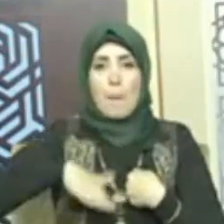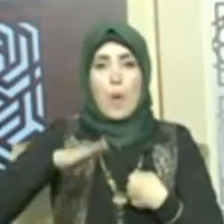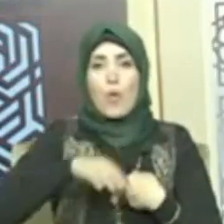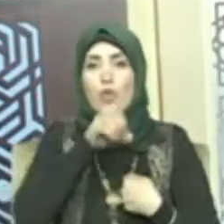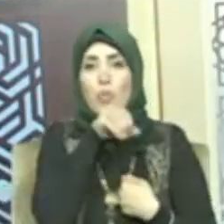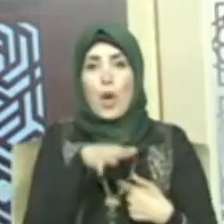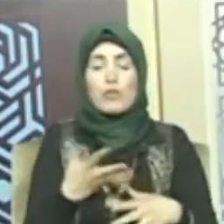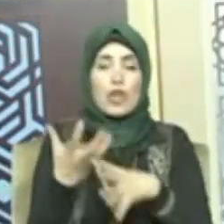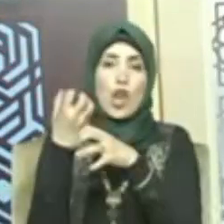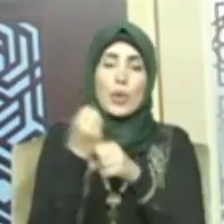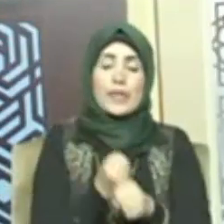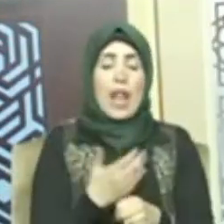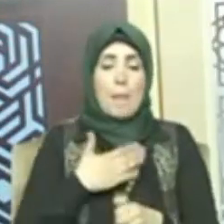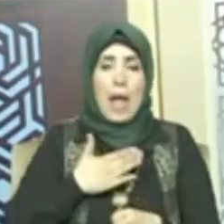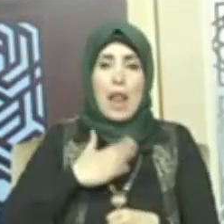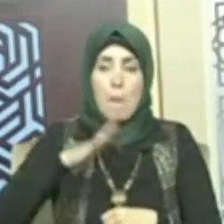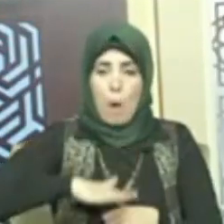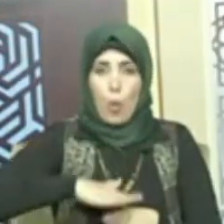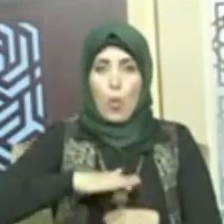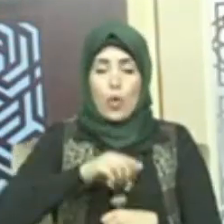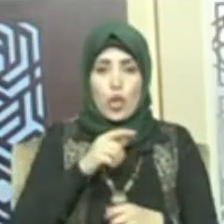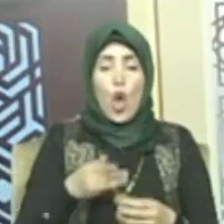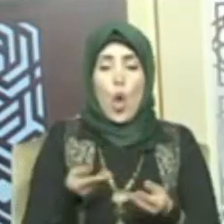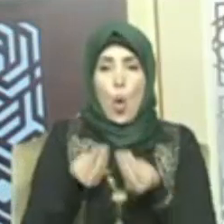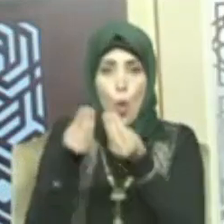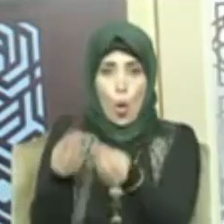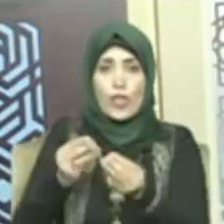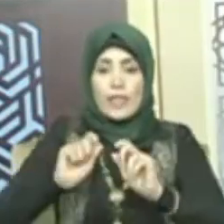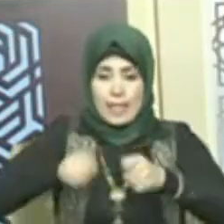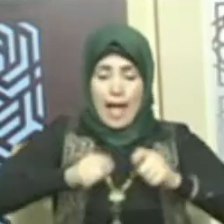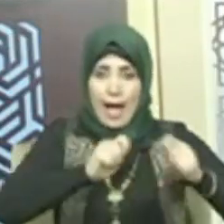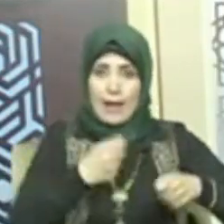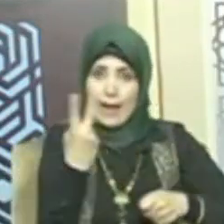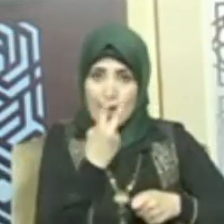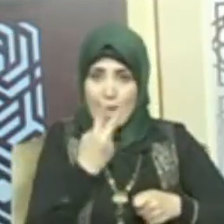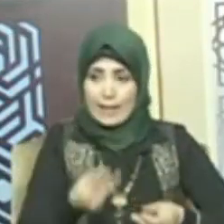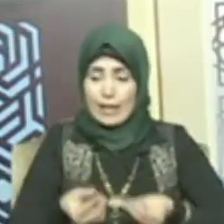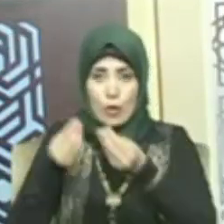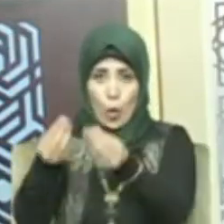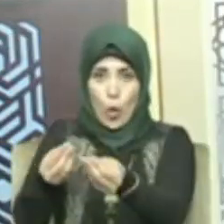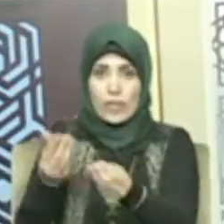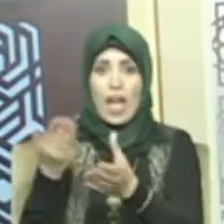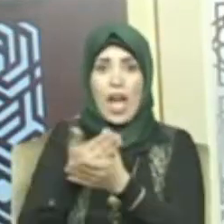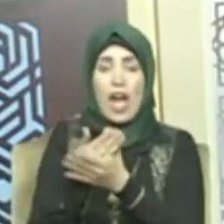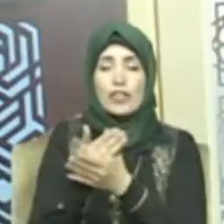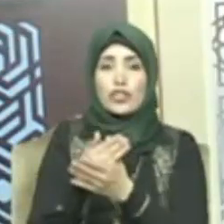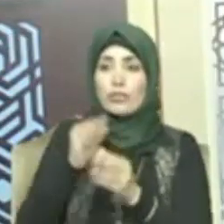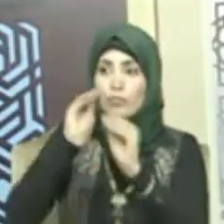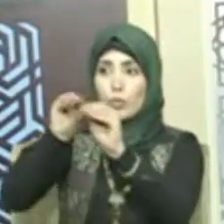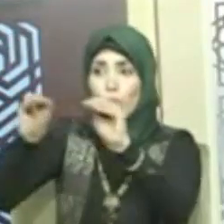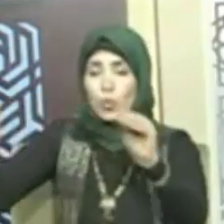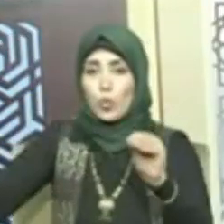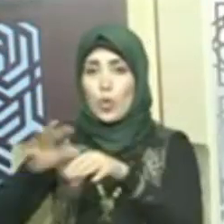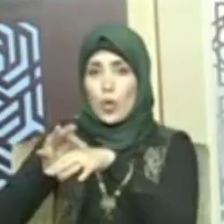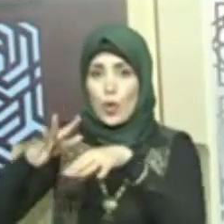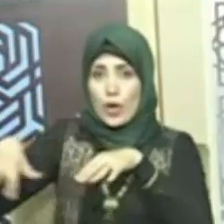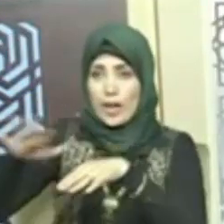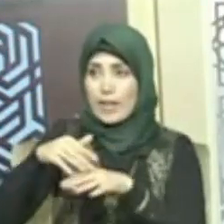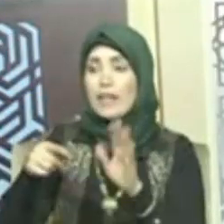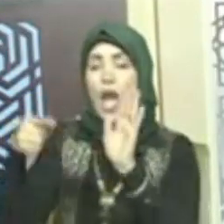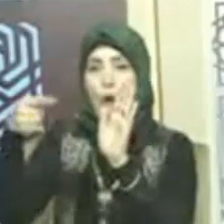تبلغ عني حقا. خذ نعلي هاتين فبلغ من لقيت خلف